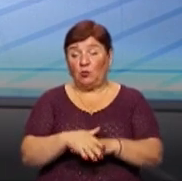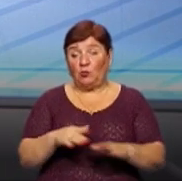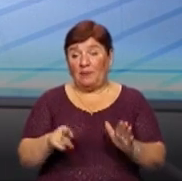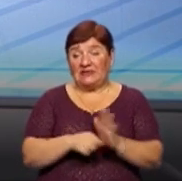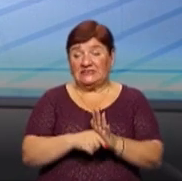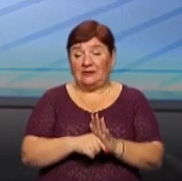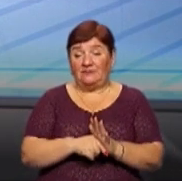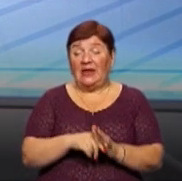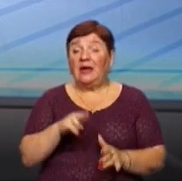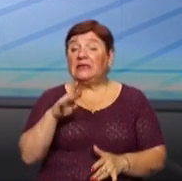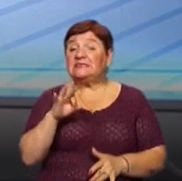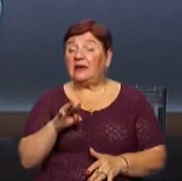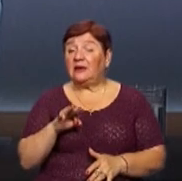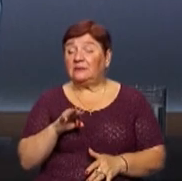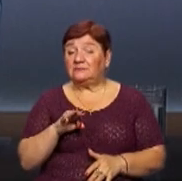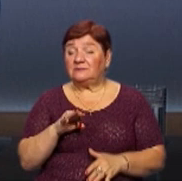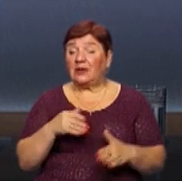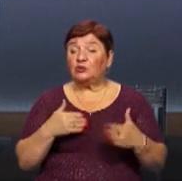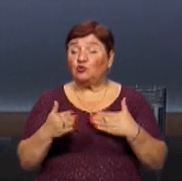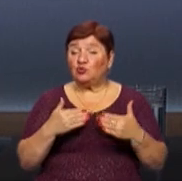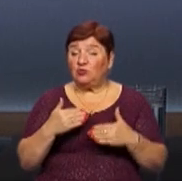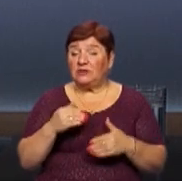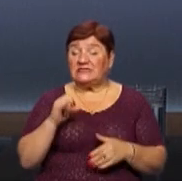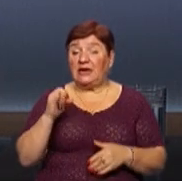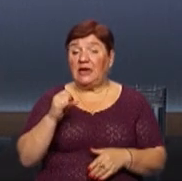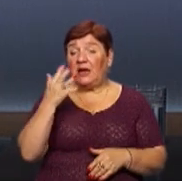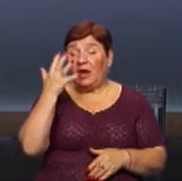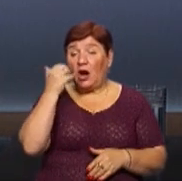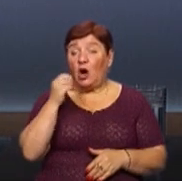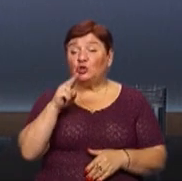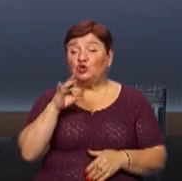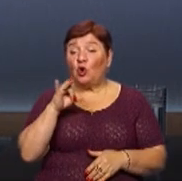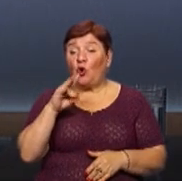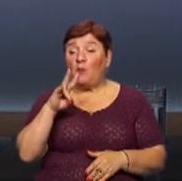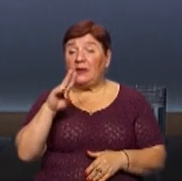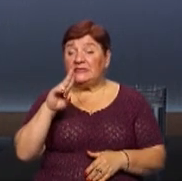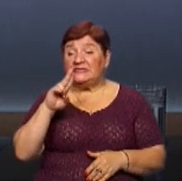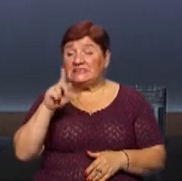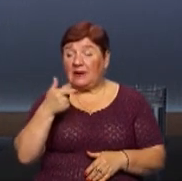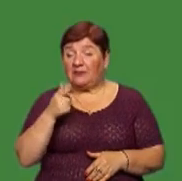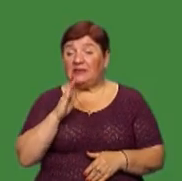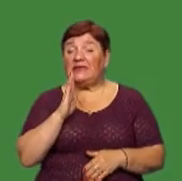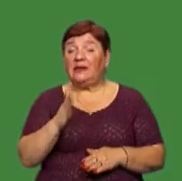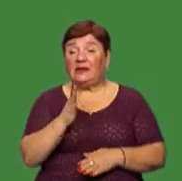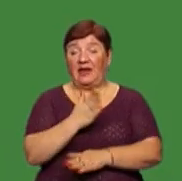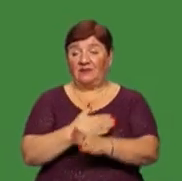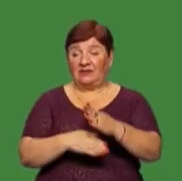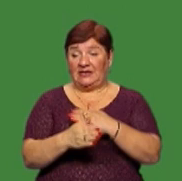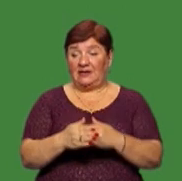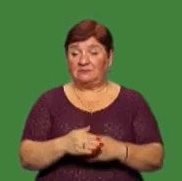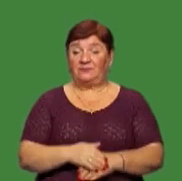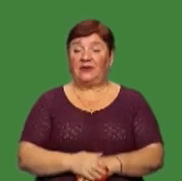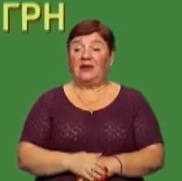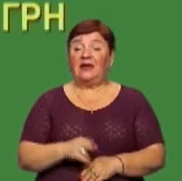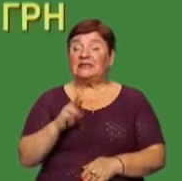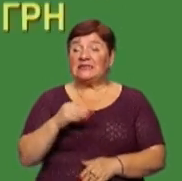що... і стосується липневий перерахунок також у чорнобильців, так? Так, наскільки? Чорнобильці тільки інваліди. Угу.